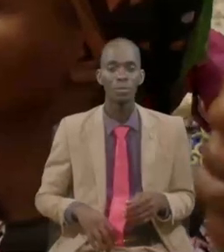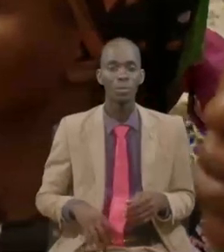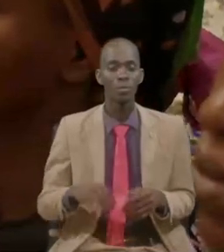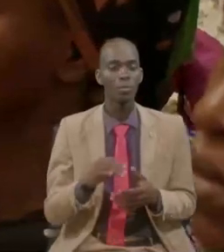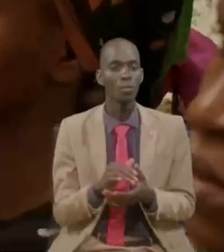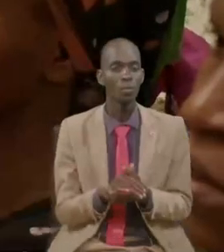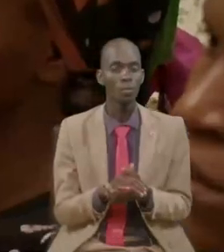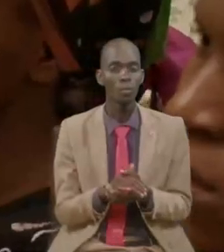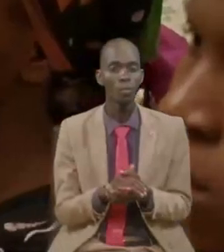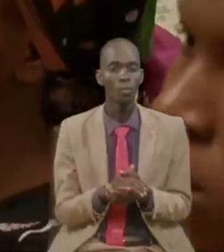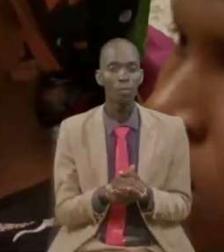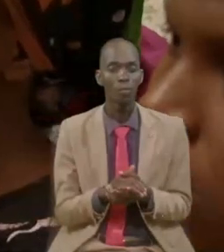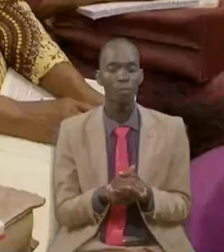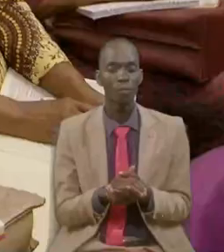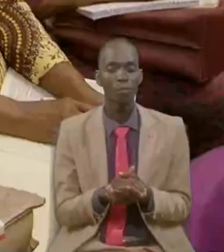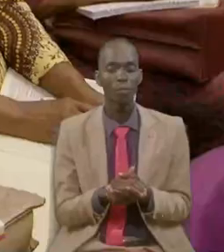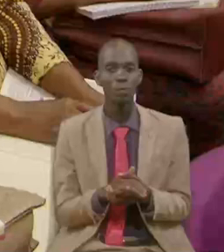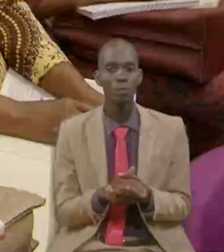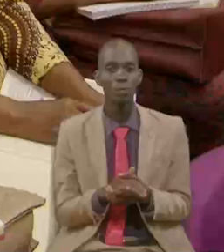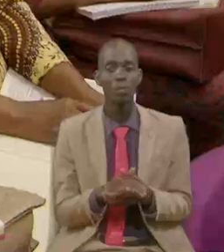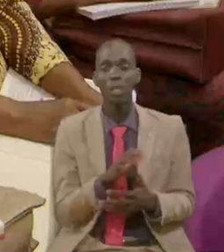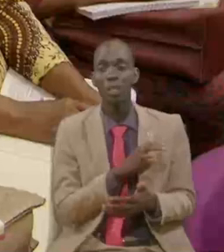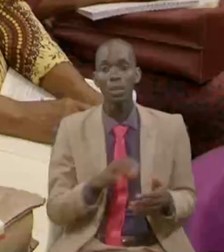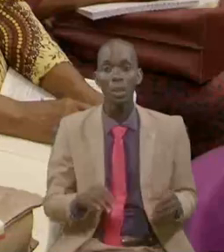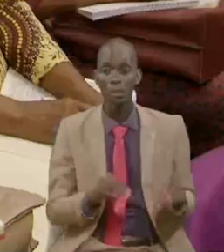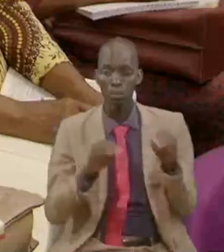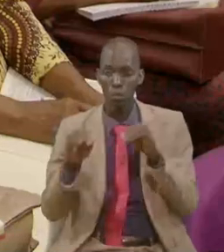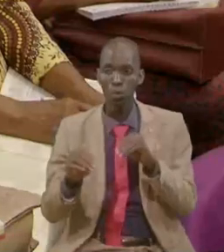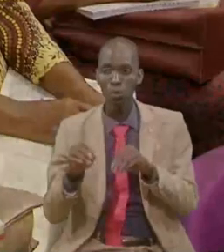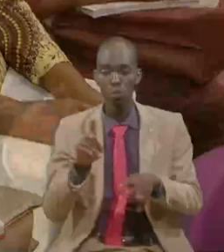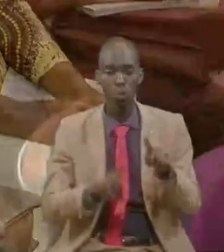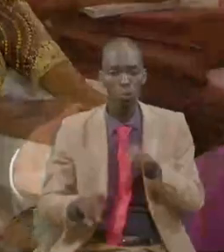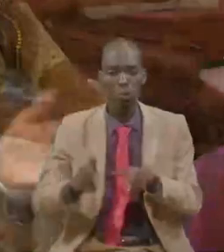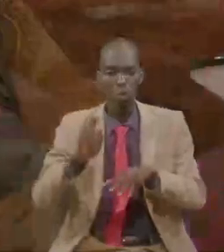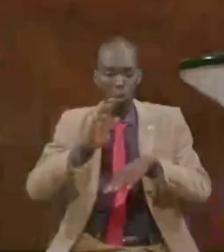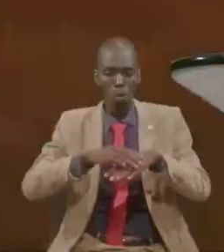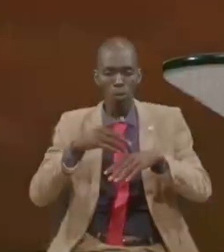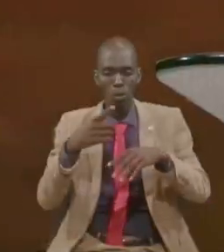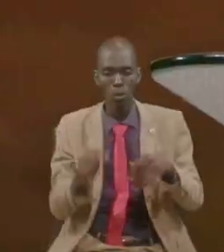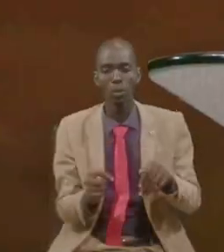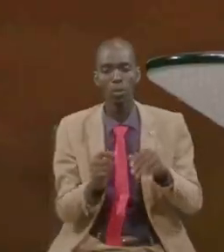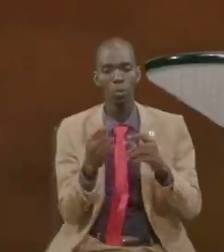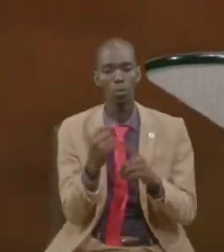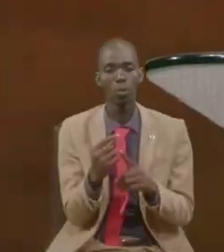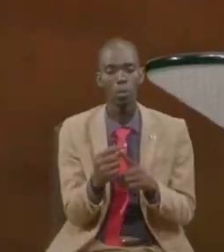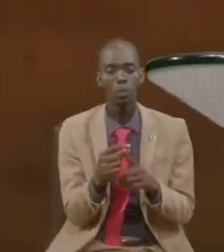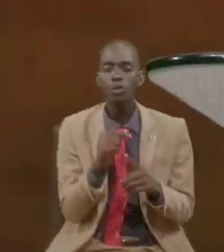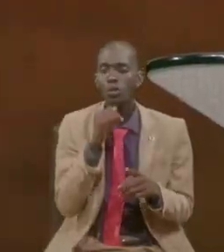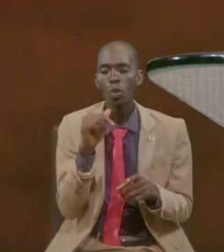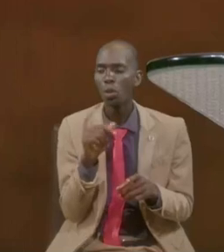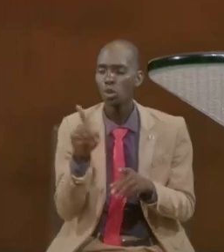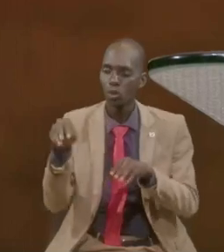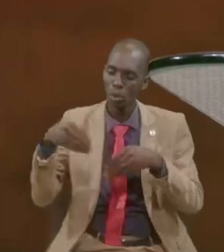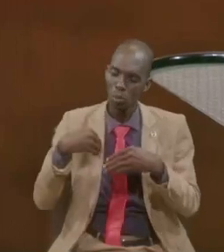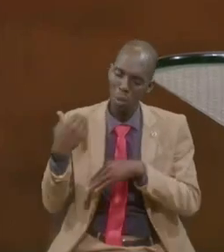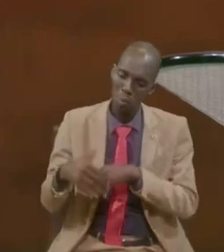a fondé ses relations avec les gens sur la parole de Dieu. Ce n'est pas qu'il m'a donné du pain